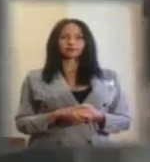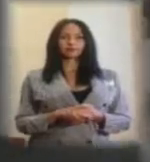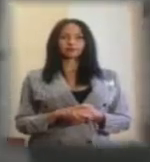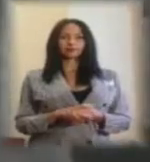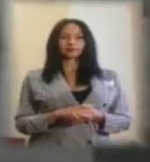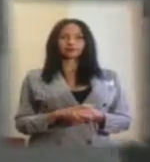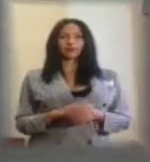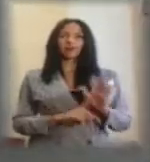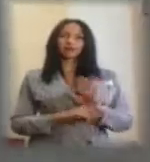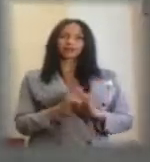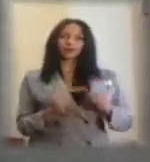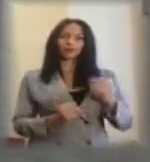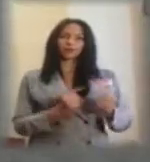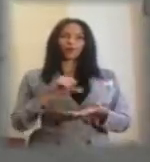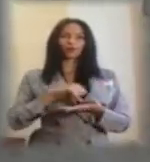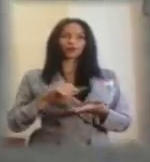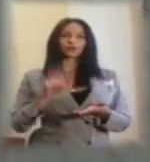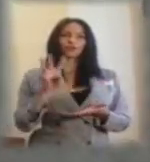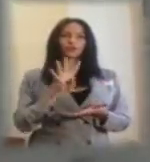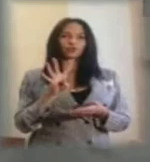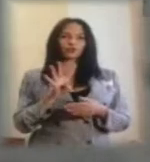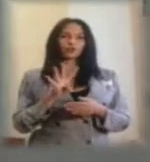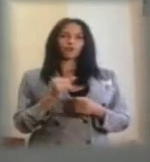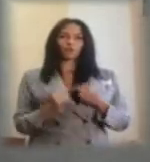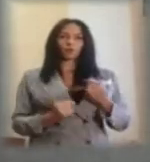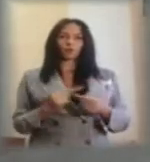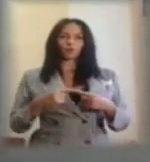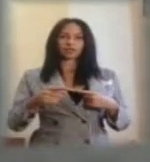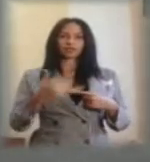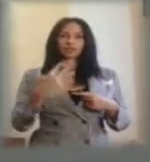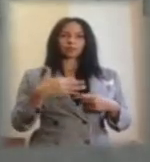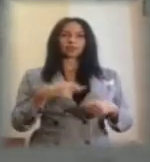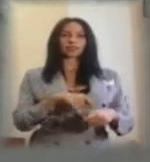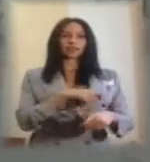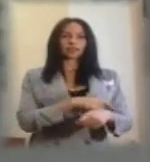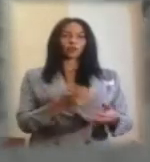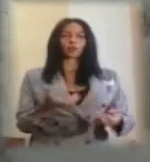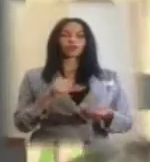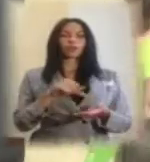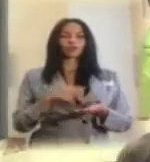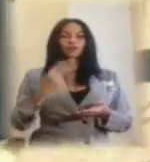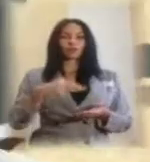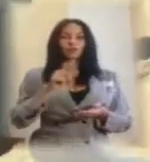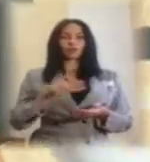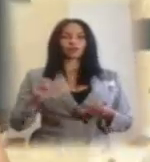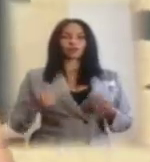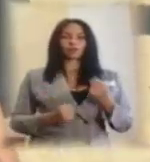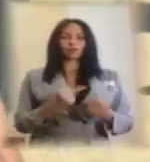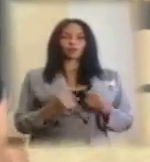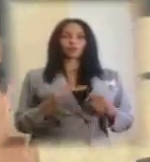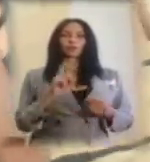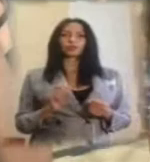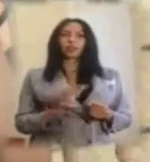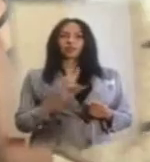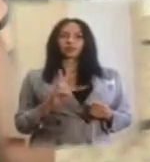Стартували учасники у 4-й годині. У пробігу на дистанції 50 кілометрів взяли участь 20 бігунів. За 2 години 45